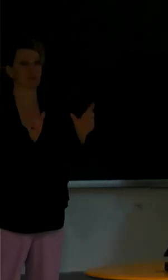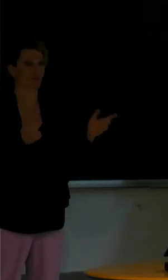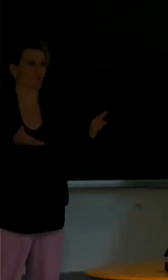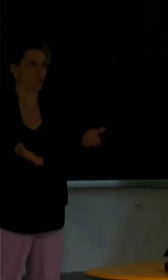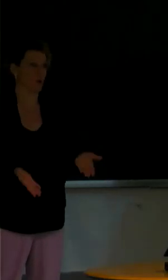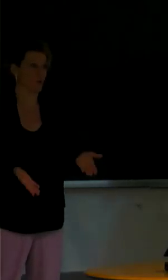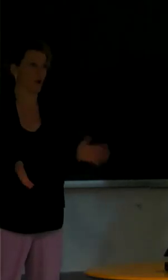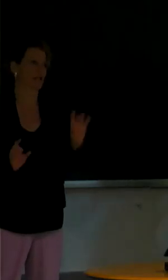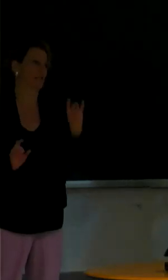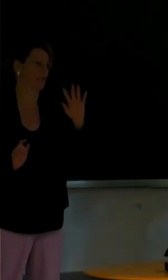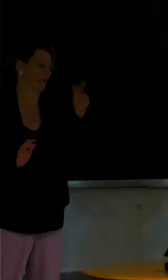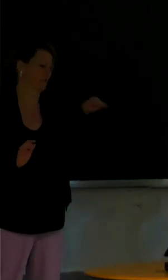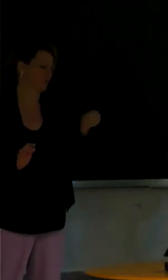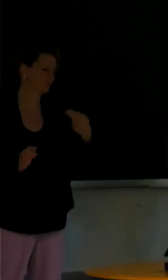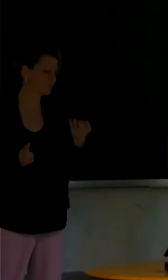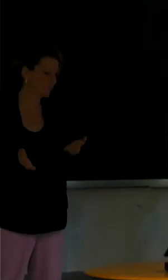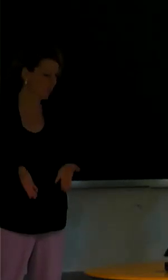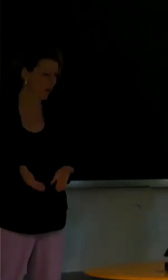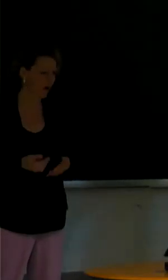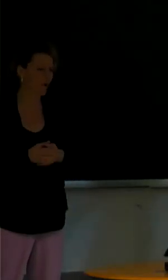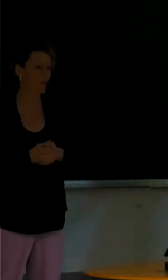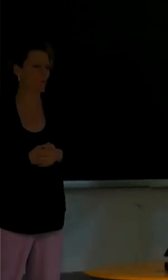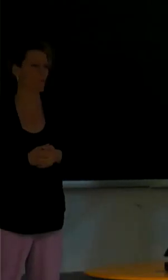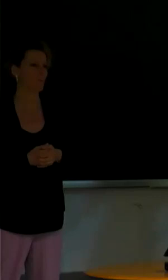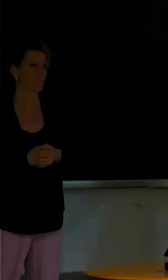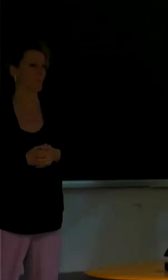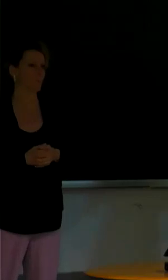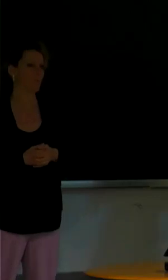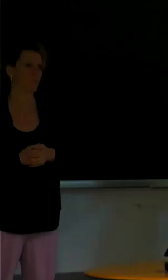iscriverete a Roma 3 o insomma in qualsiasi altra università.